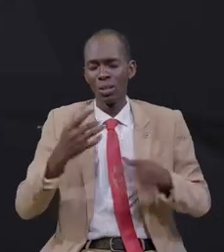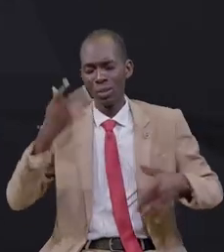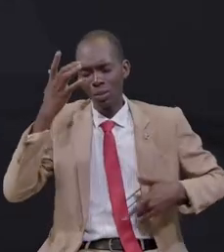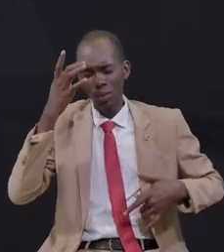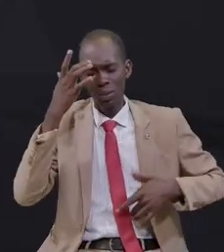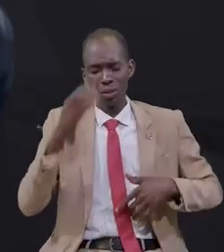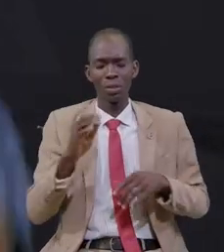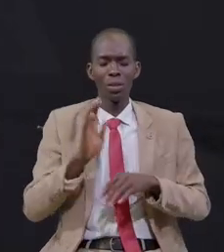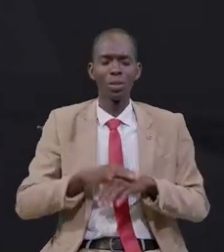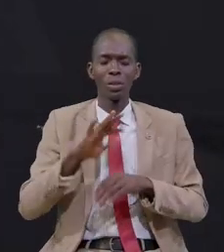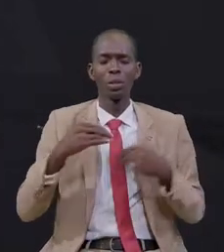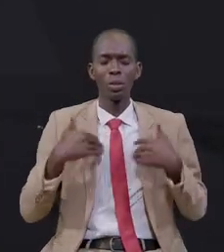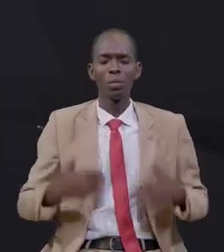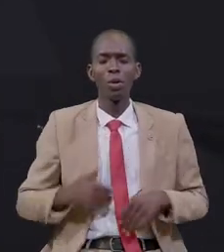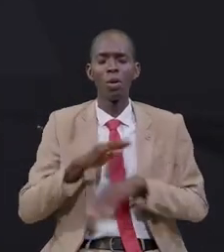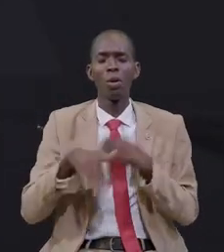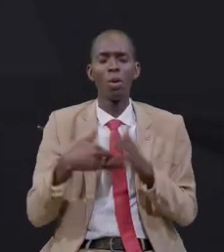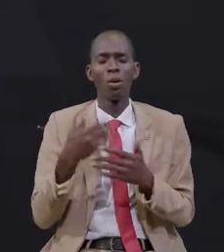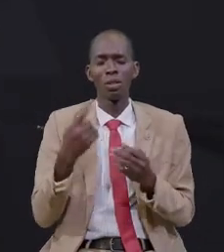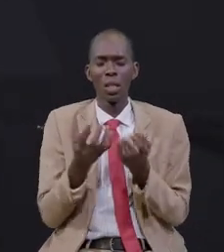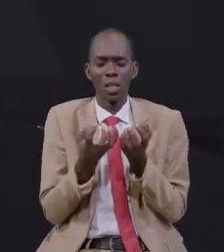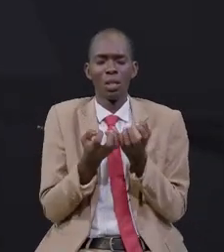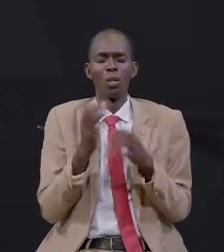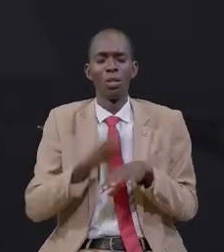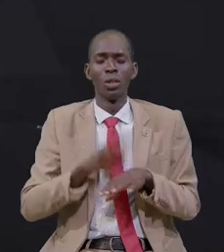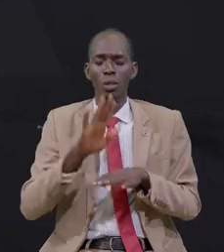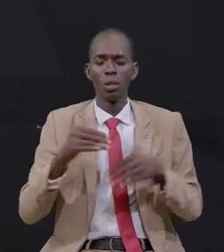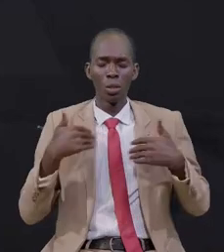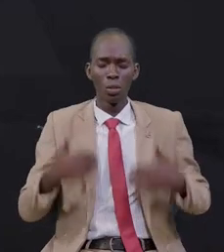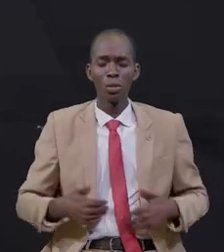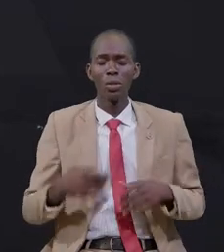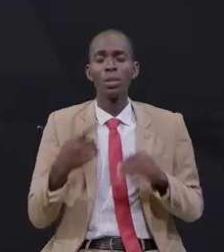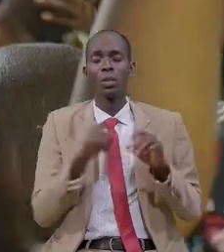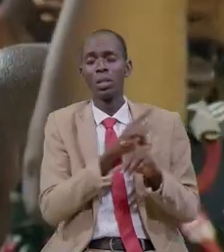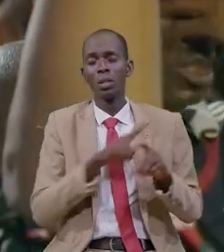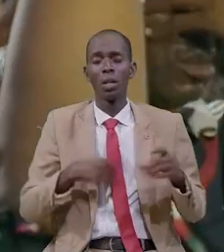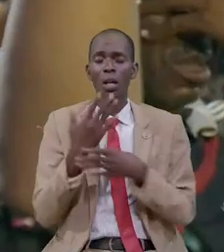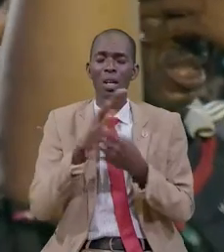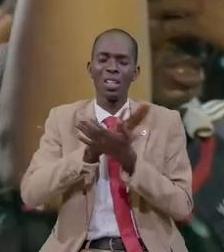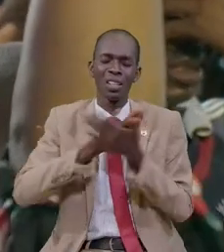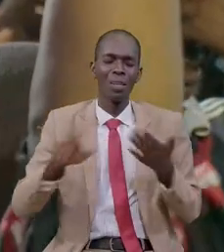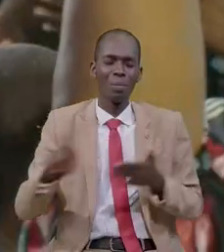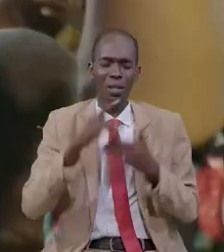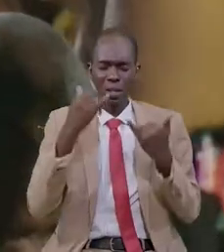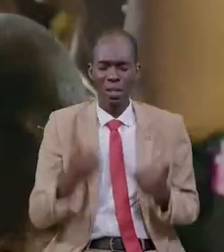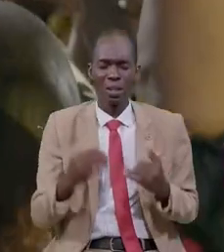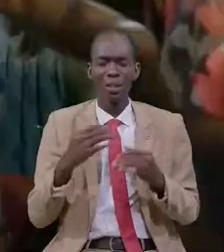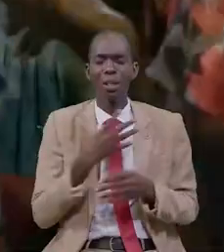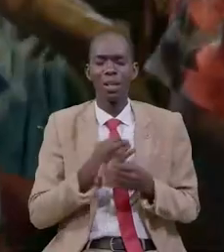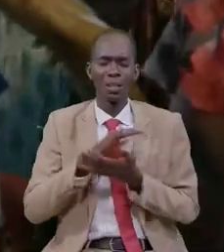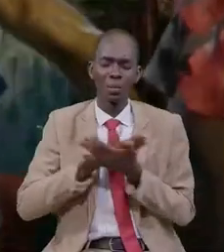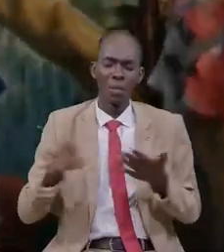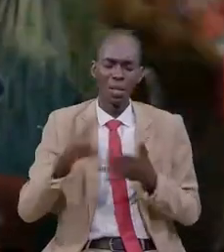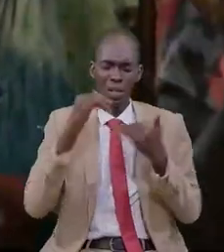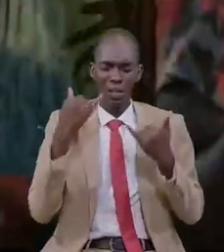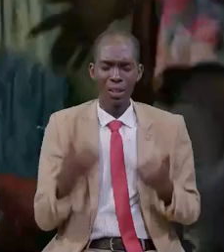Le corps qui gratte, les maladies du peau, la lèpre sur la peau, que la main de Dieu purifie votre corps, vous